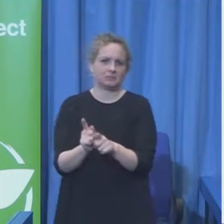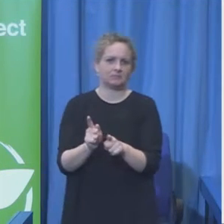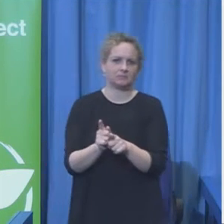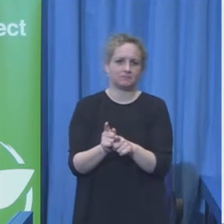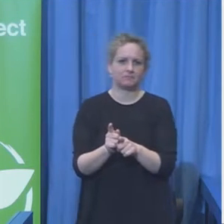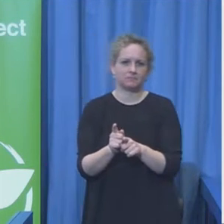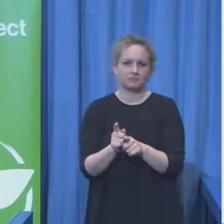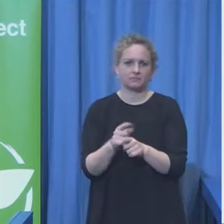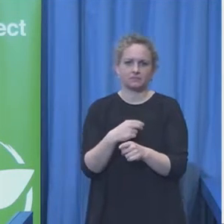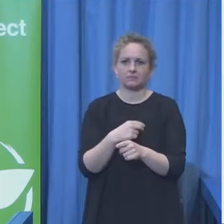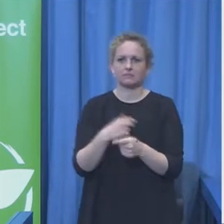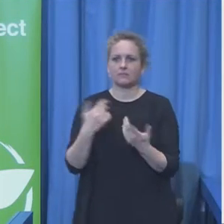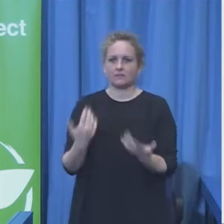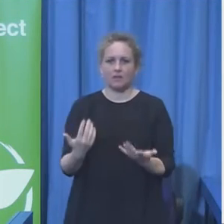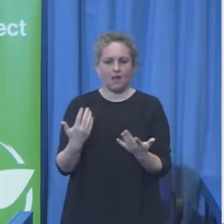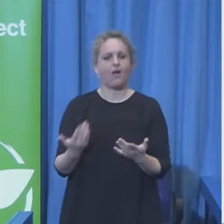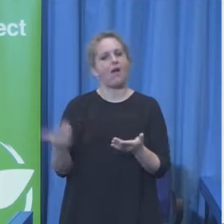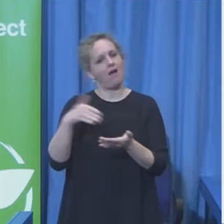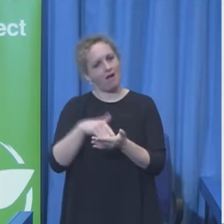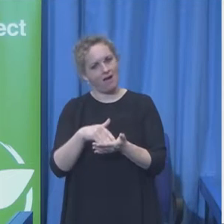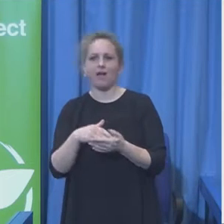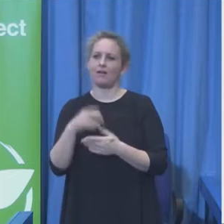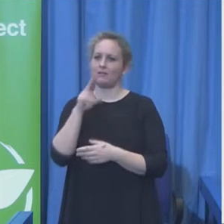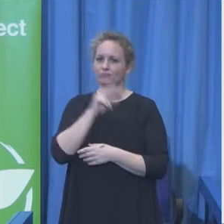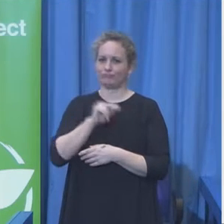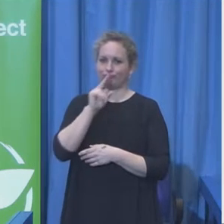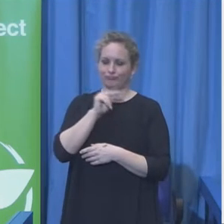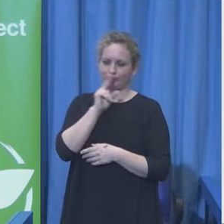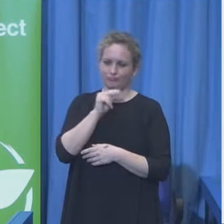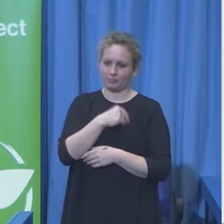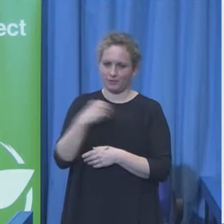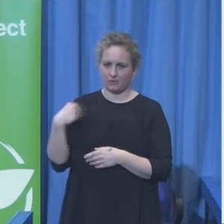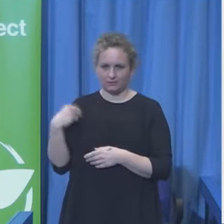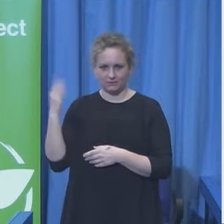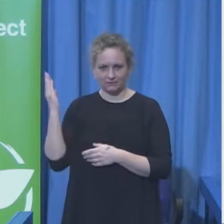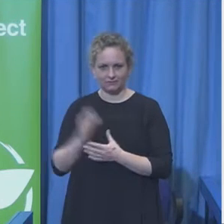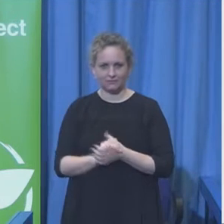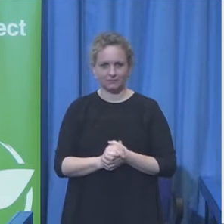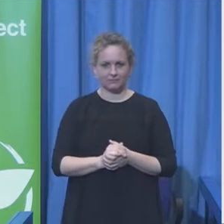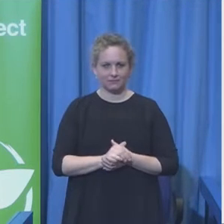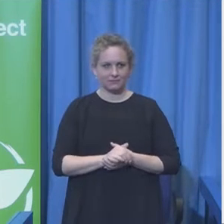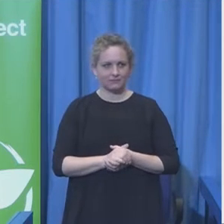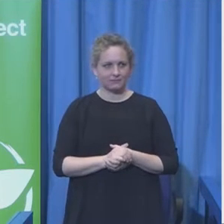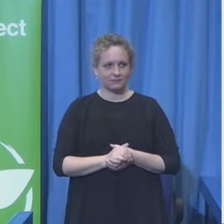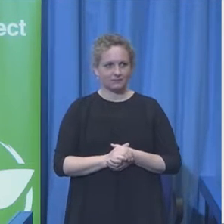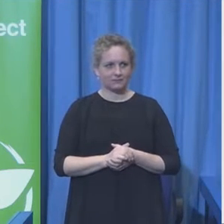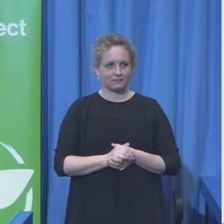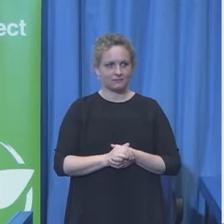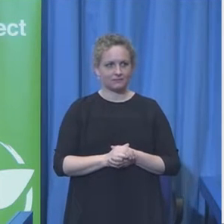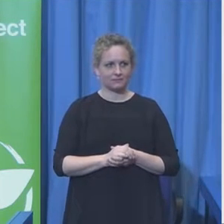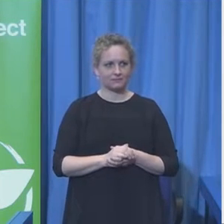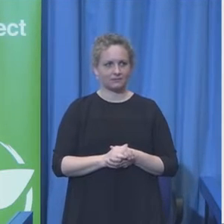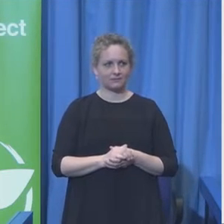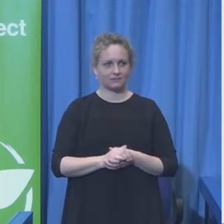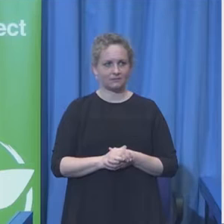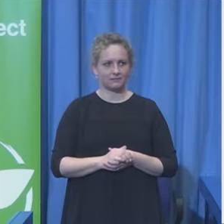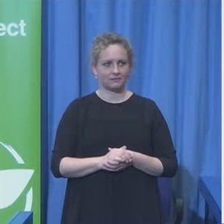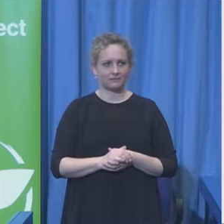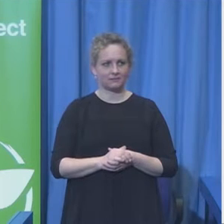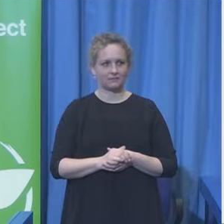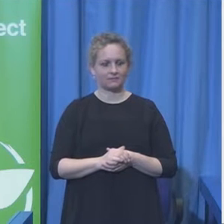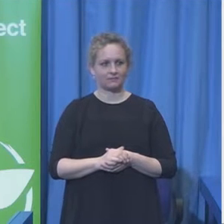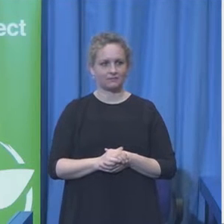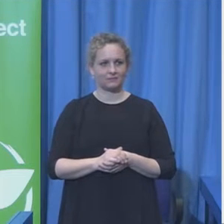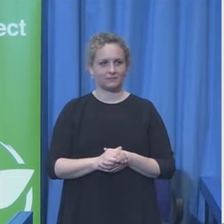podjęcia pracy, co zawsze wiąże się z ryzykiem, traci się świadczenia pieniężne.